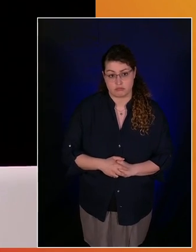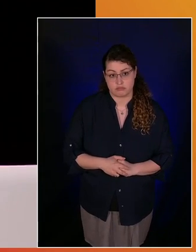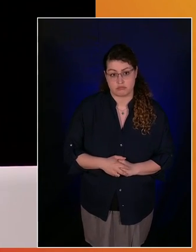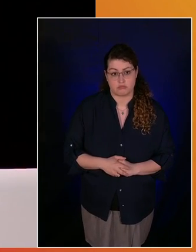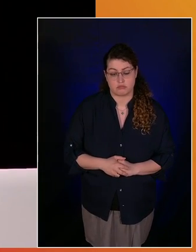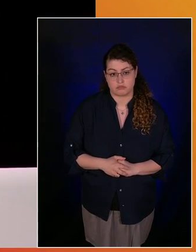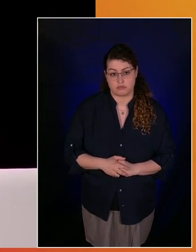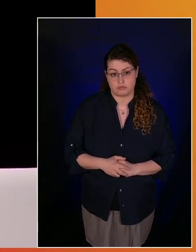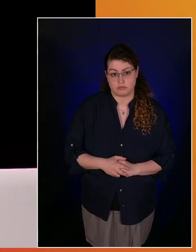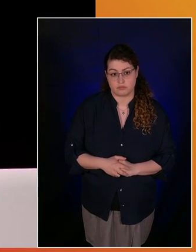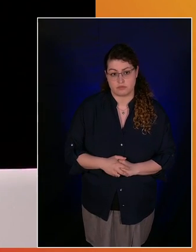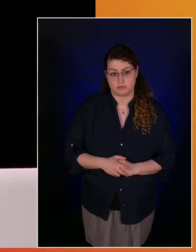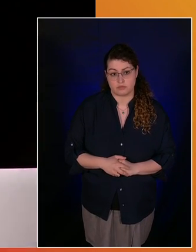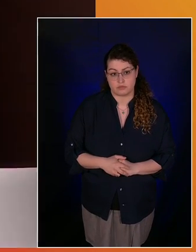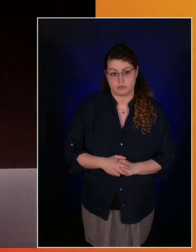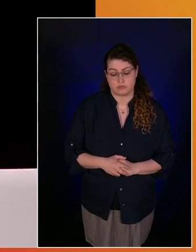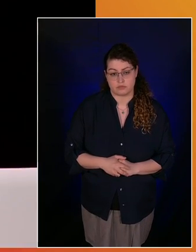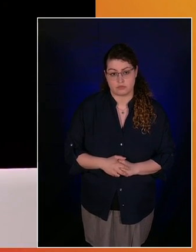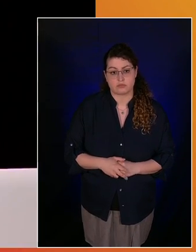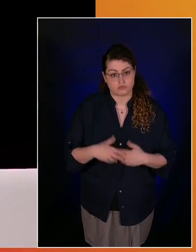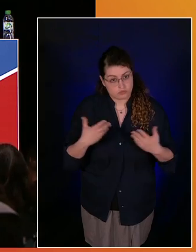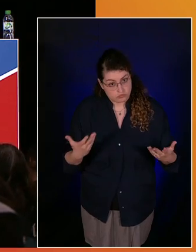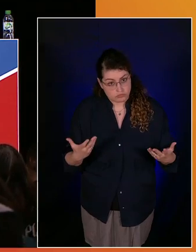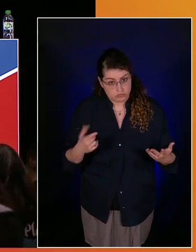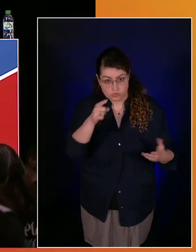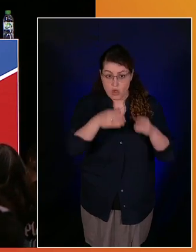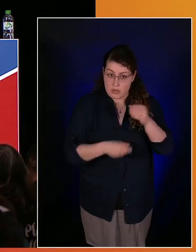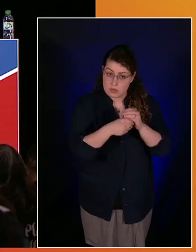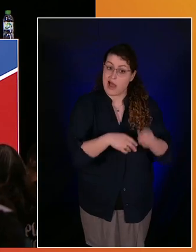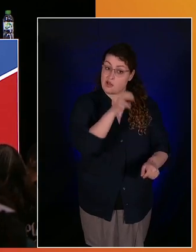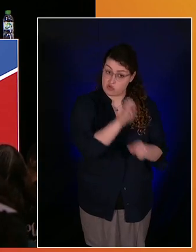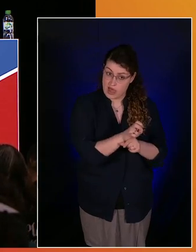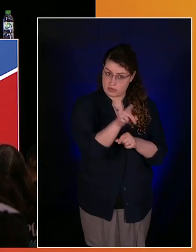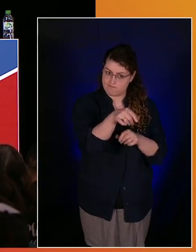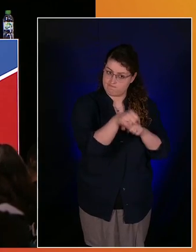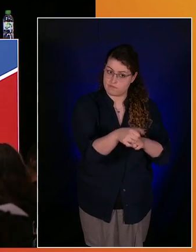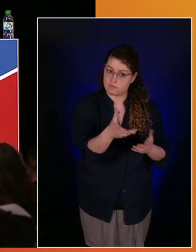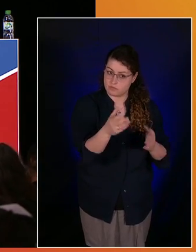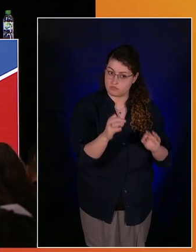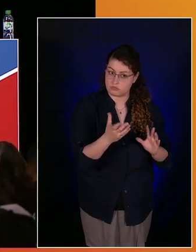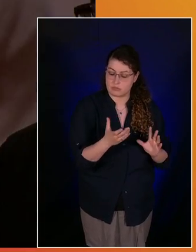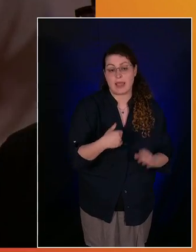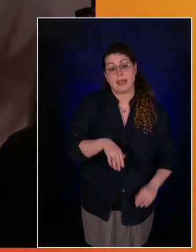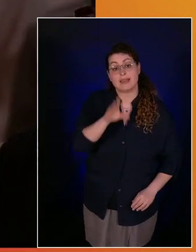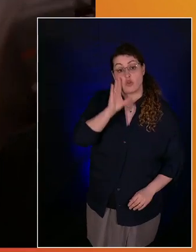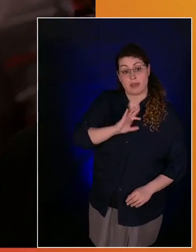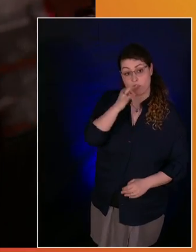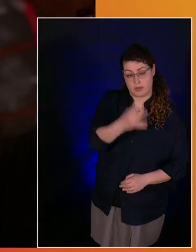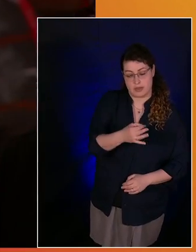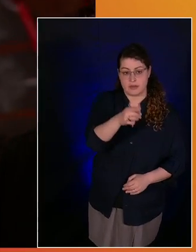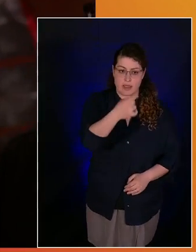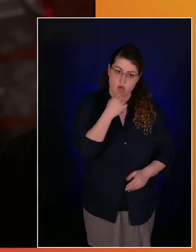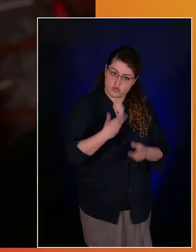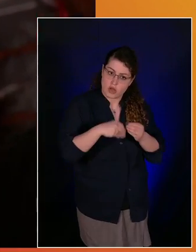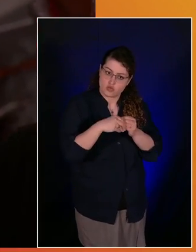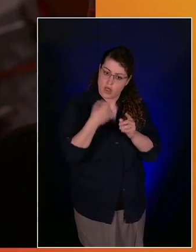non fais voter le Congrès donc tu maintiens ton amendement et je précise donc s'il te plaît oui pour rajouter lutte